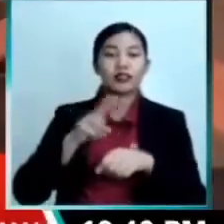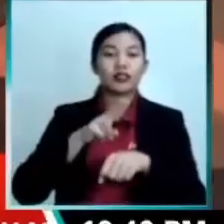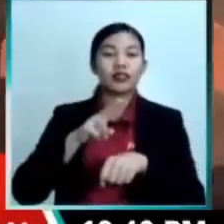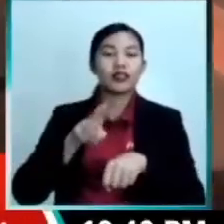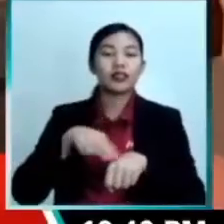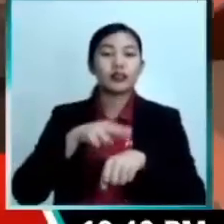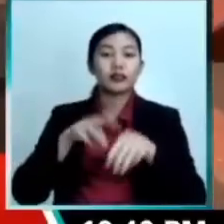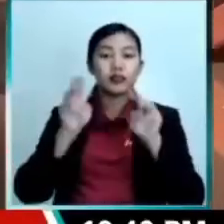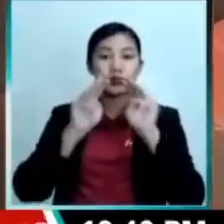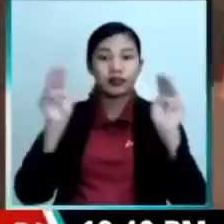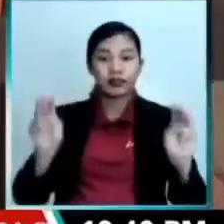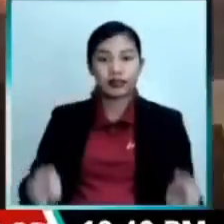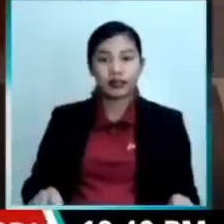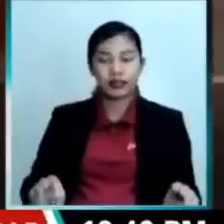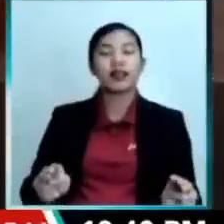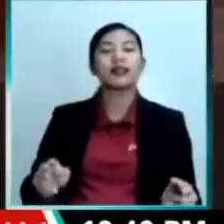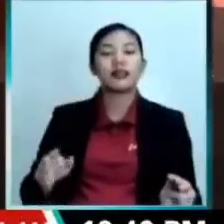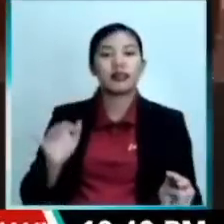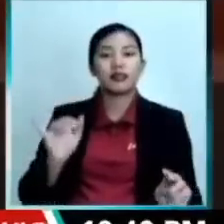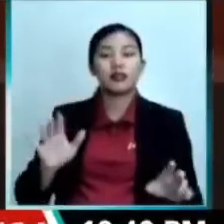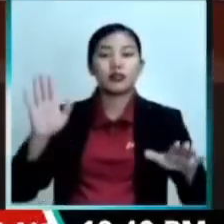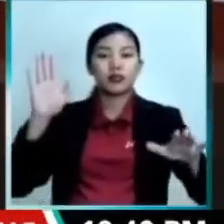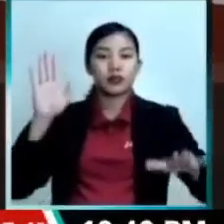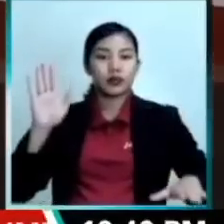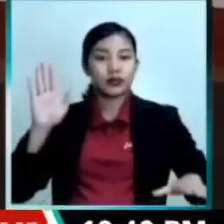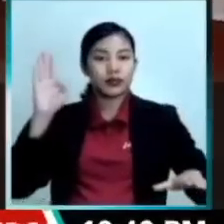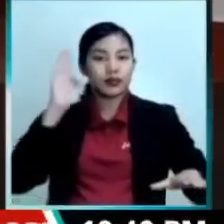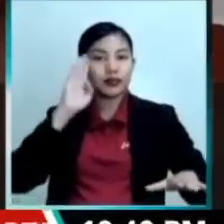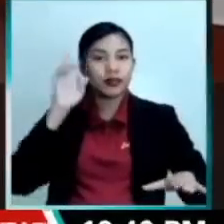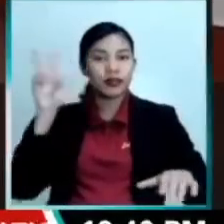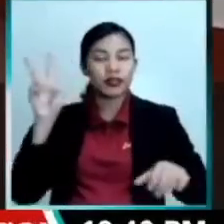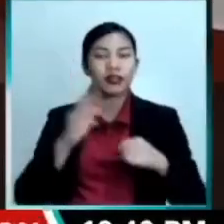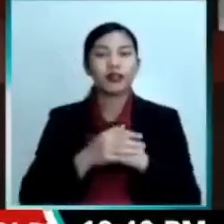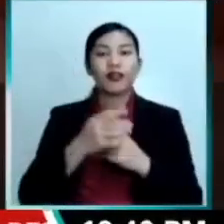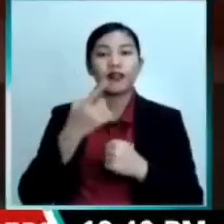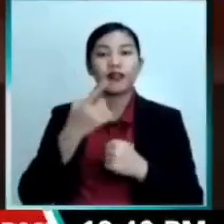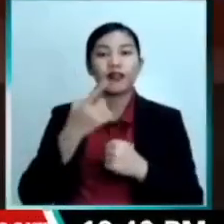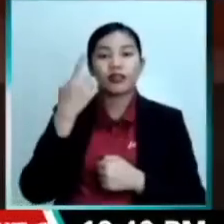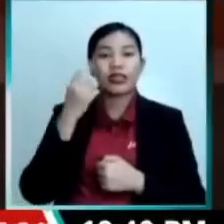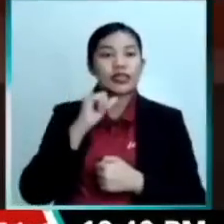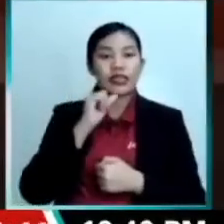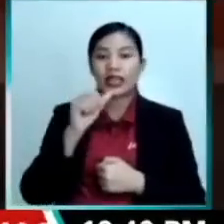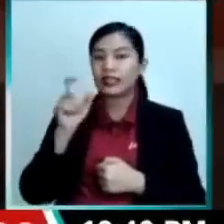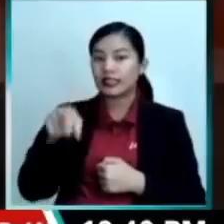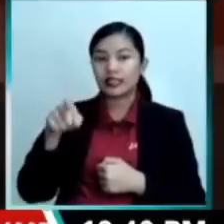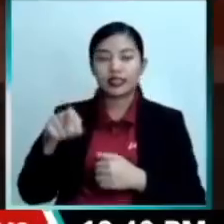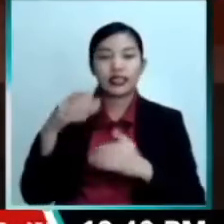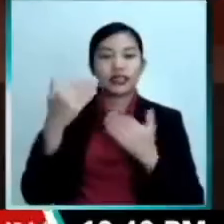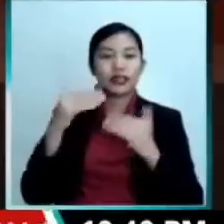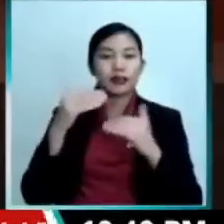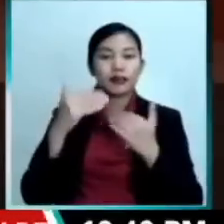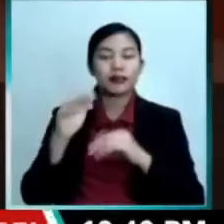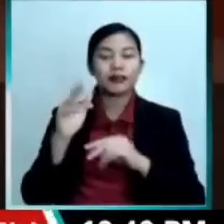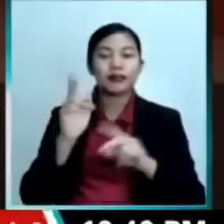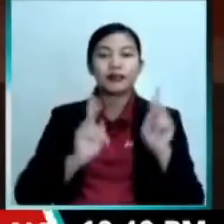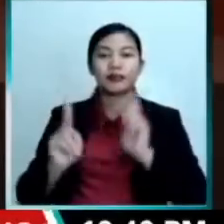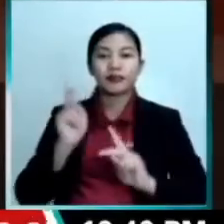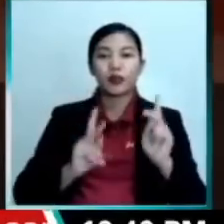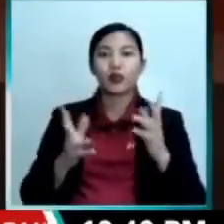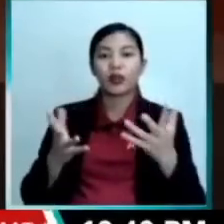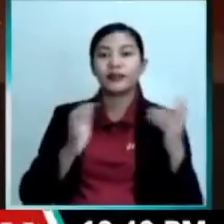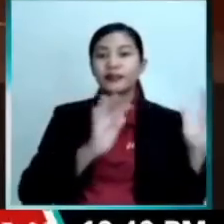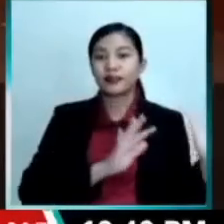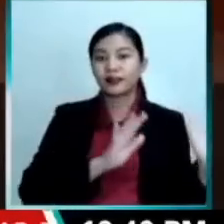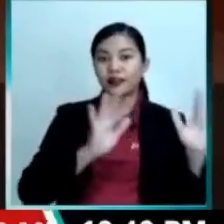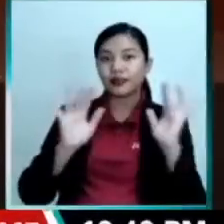ang panunumpa ni President-elect Marcos Jr. para hindi raw kailangan limitahan ang bilang ng mga mamamayang nais pumunta kahit nasa